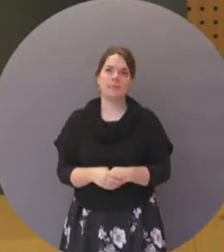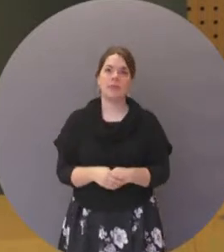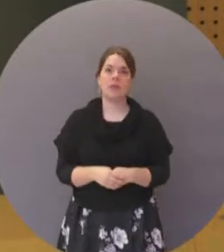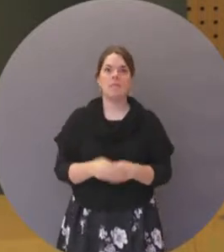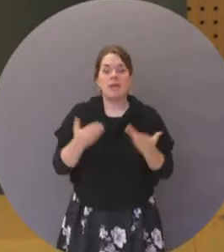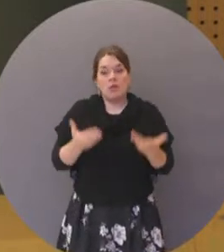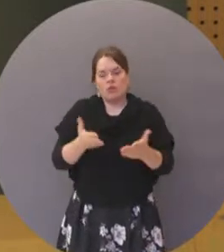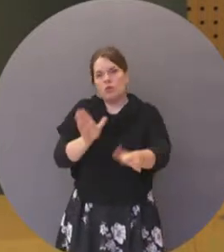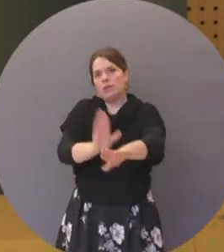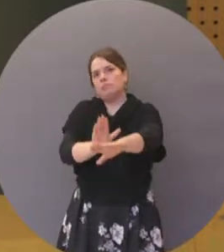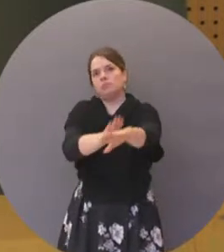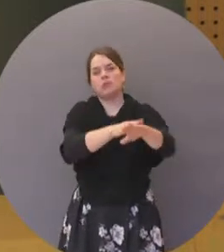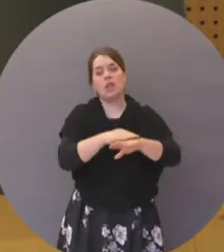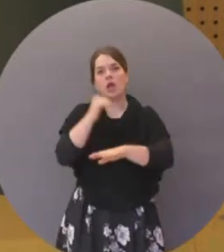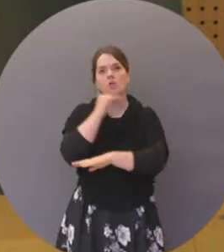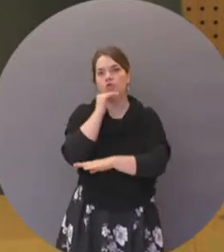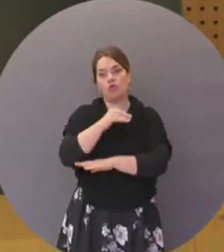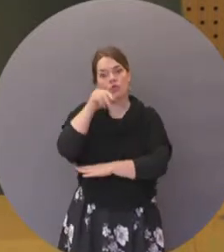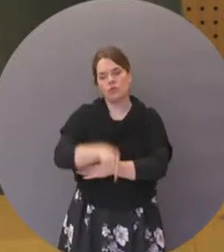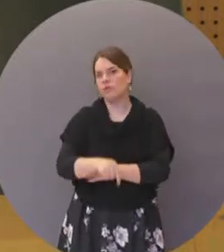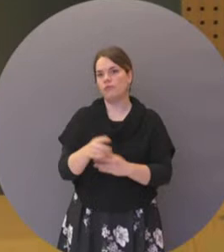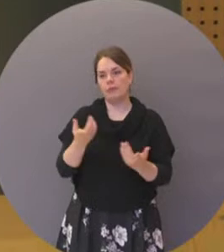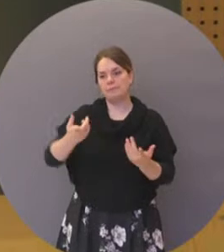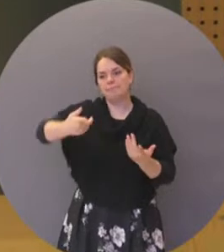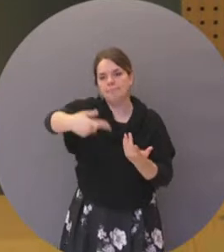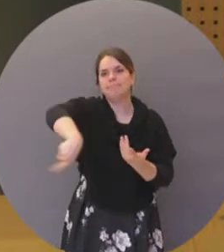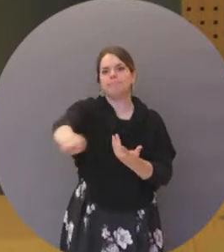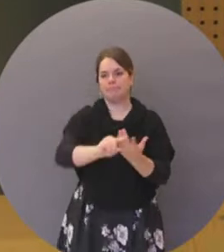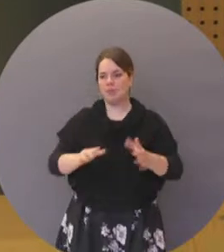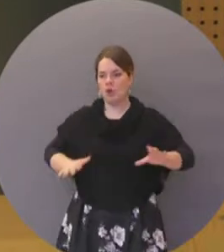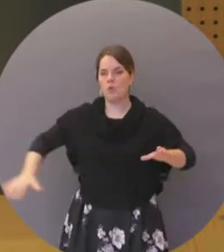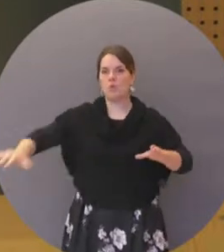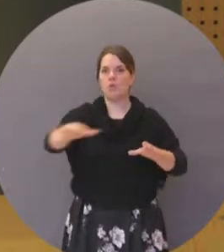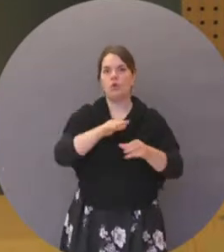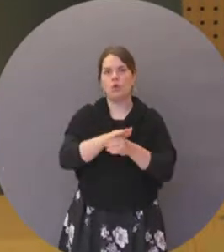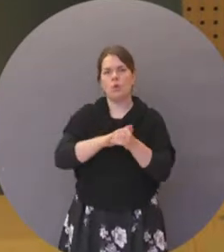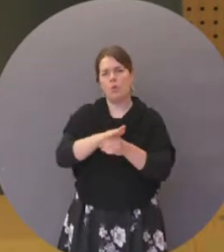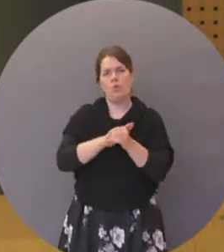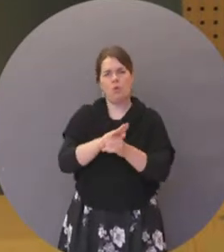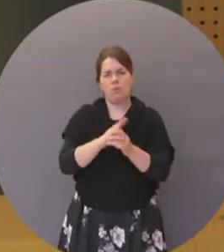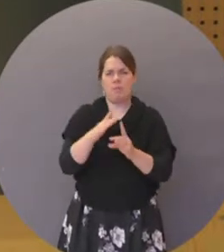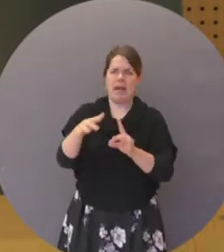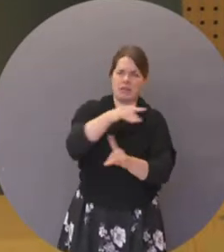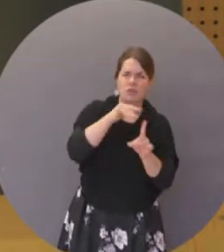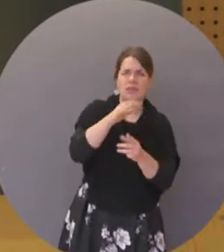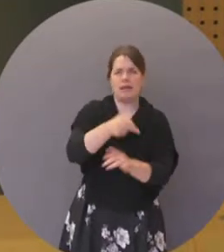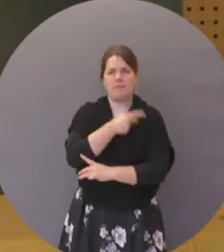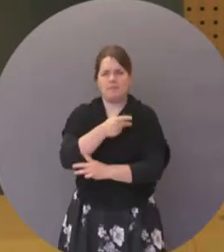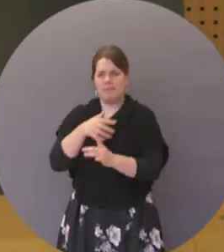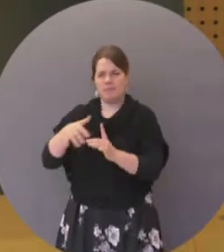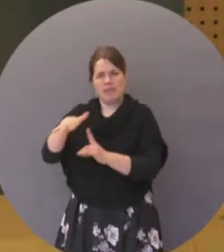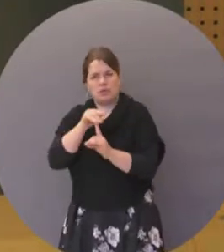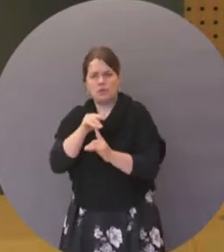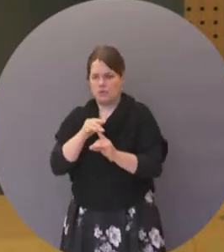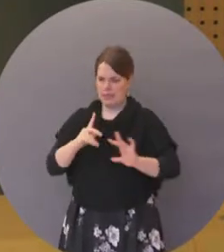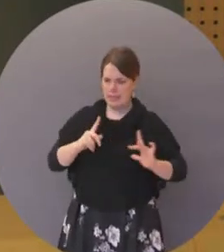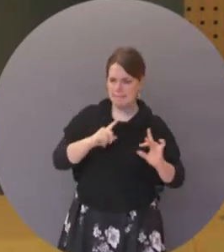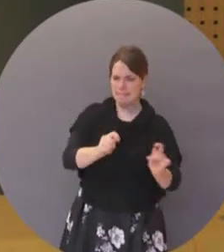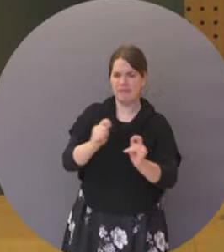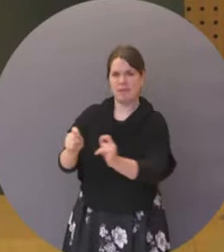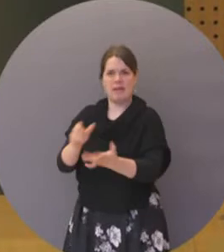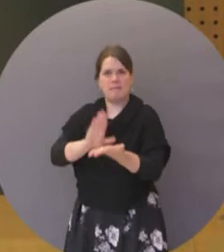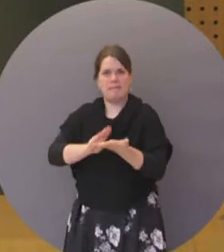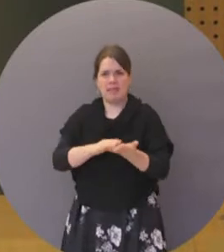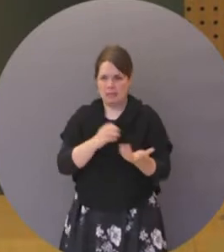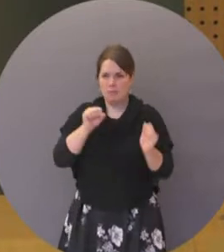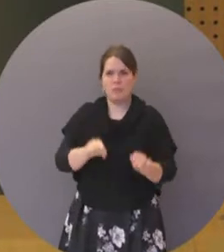l'urgence de revaloriser l'ensemble de des métiers du social et du médico-social et l'urgence